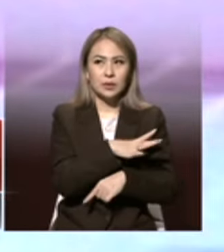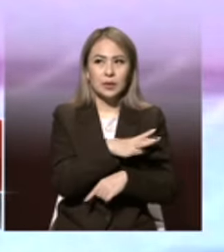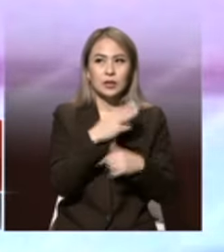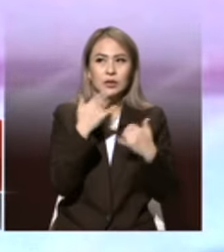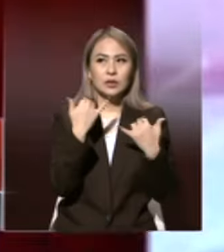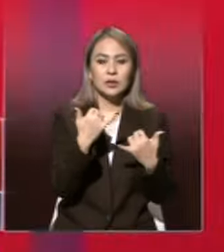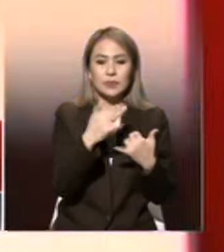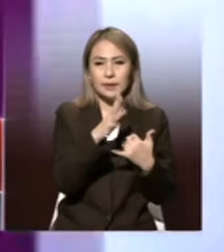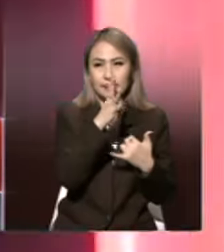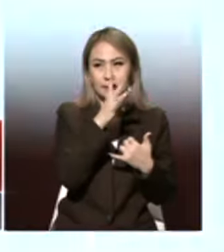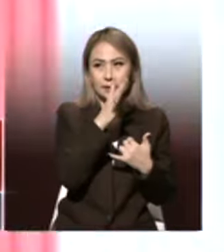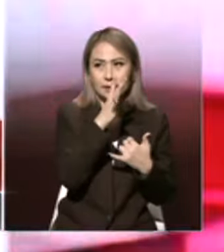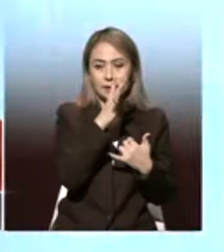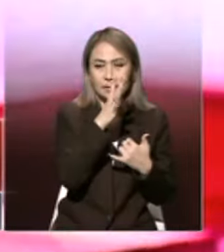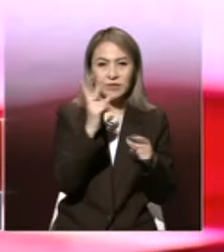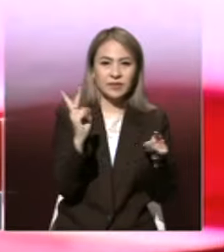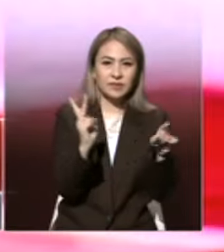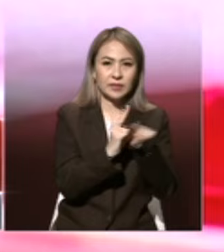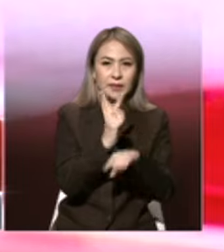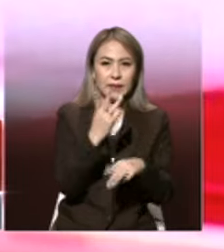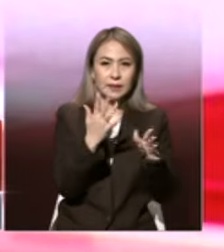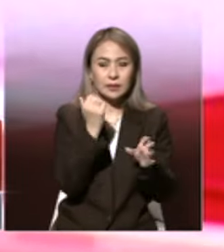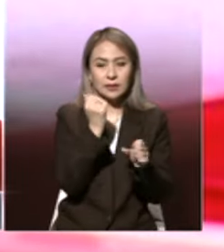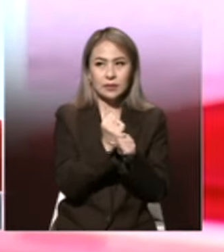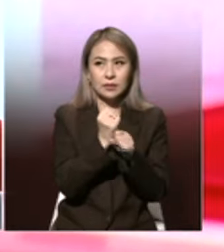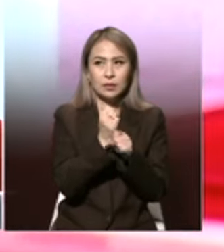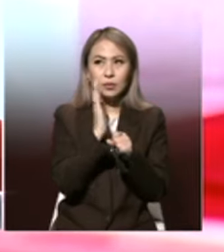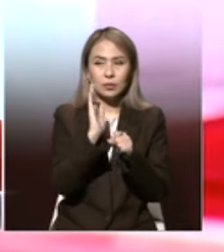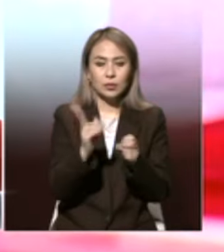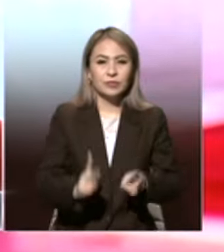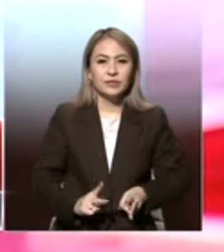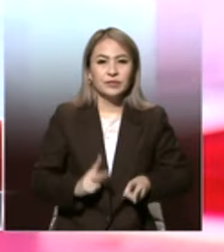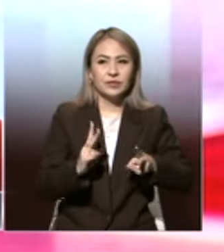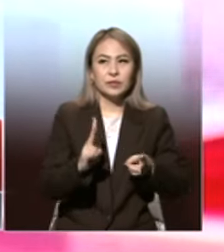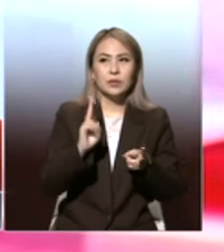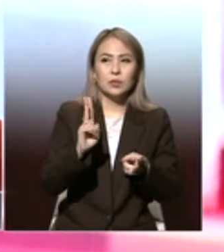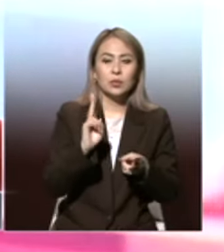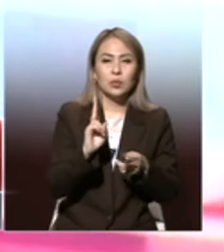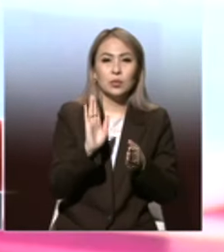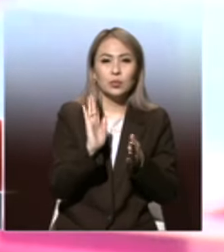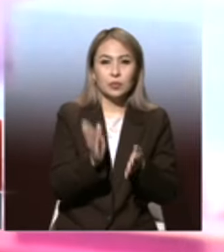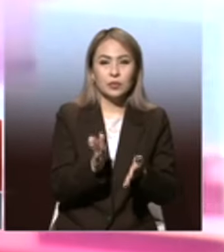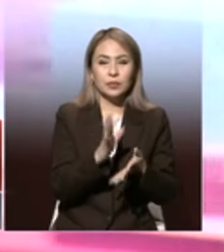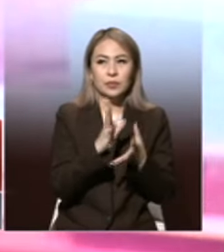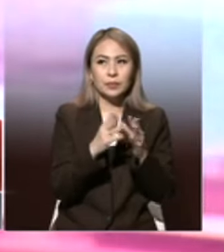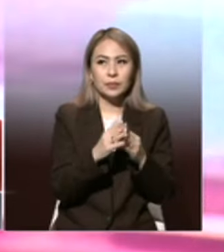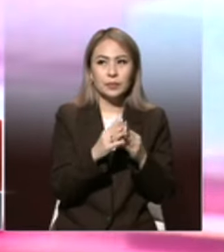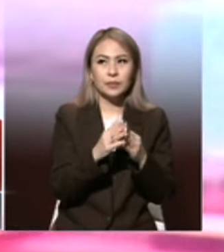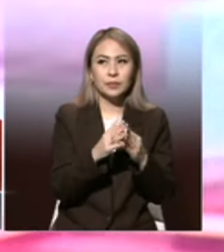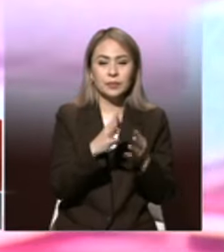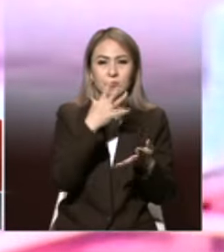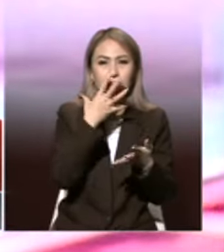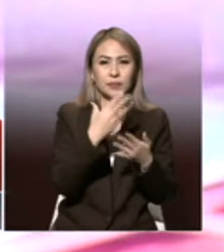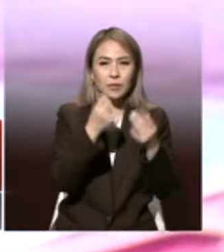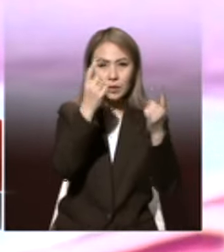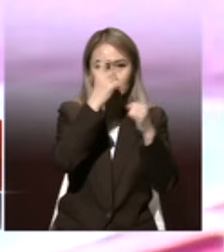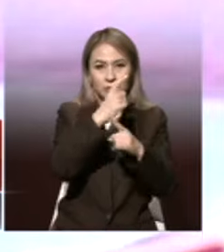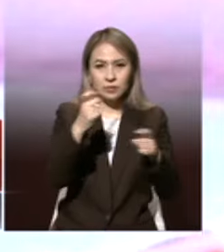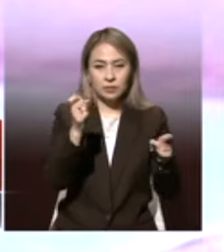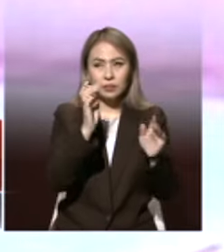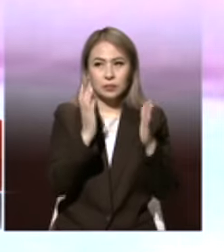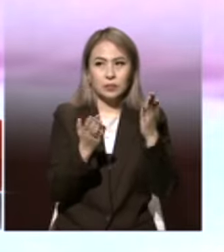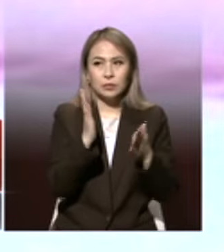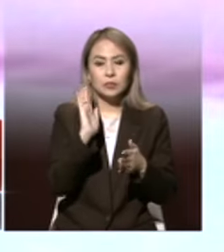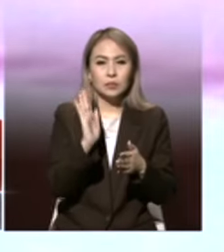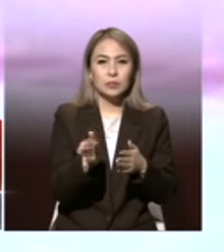Енді қазіргі таңда біз екінші рет жасалса қылмыстық жауапкершілікке тартқан күннің өзінде ол қылмыс бізде жариялы түрде қаралатын